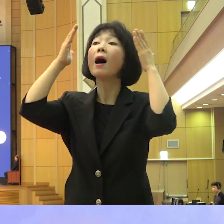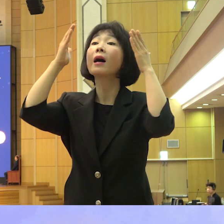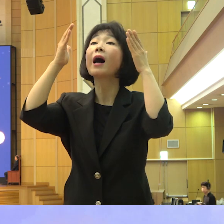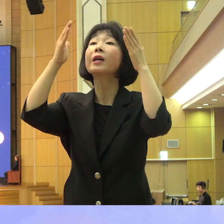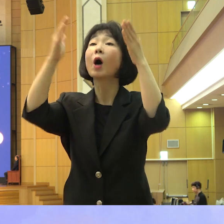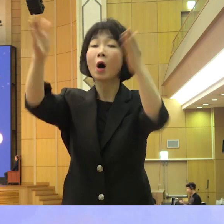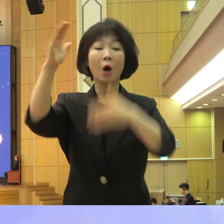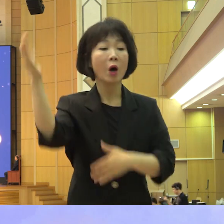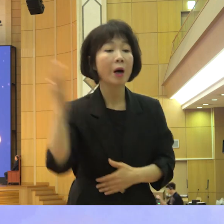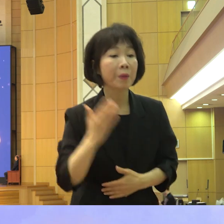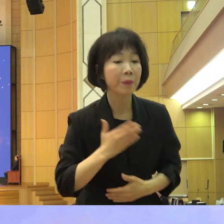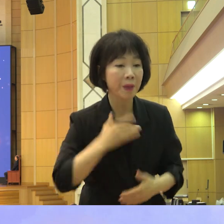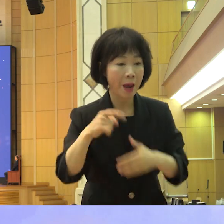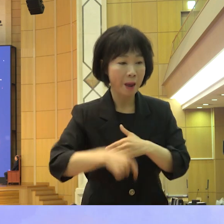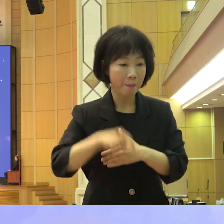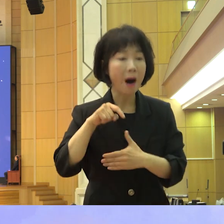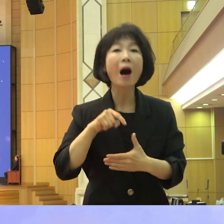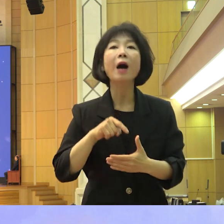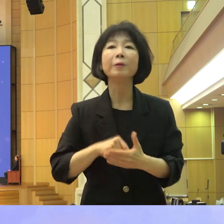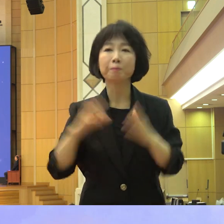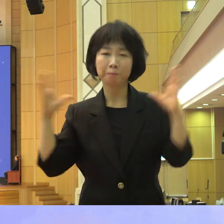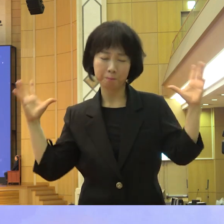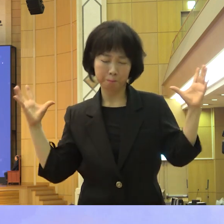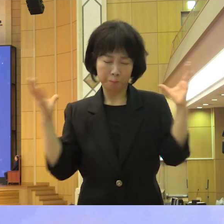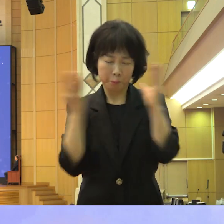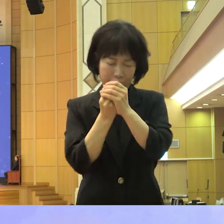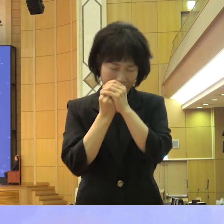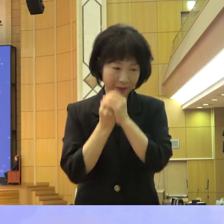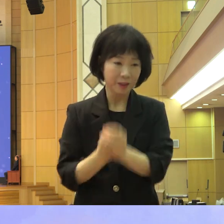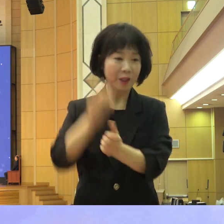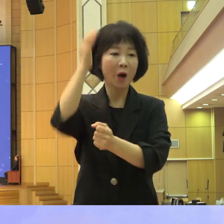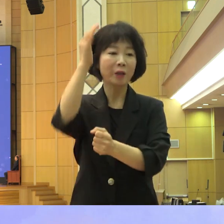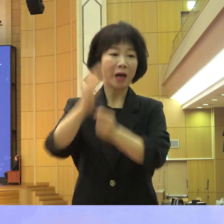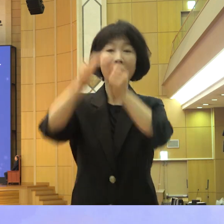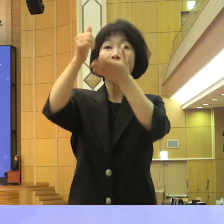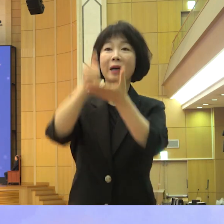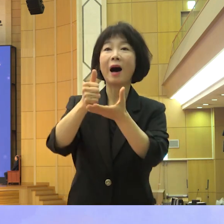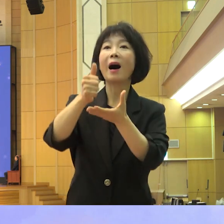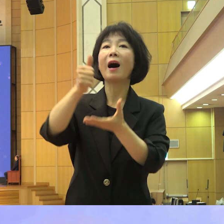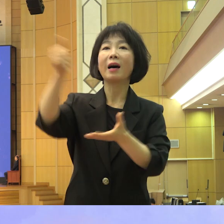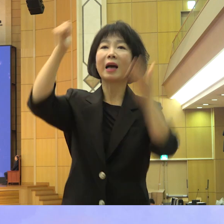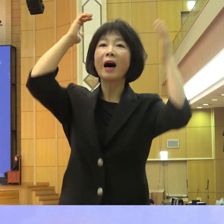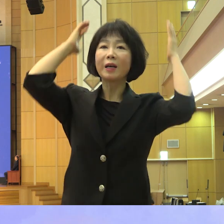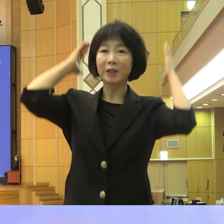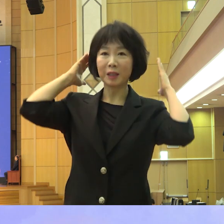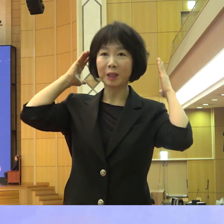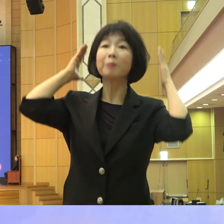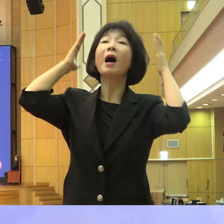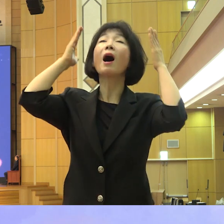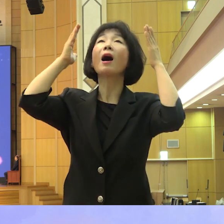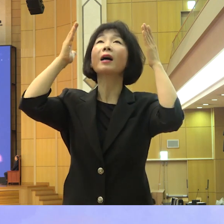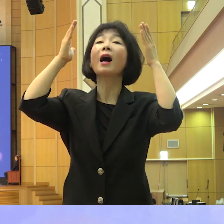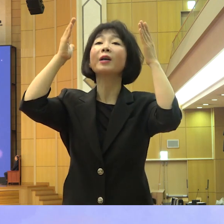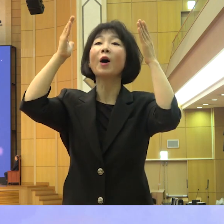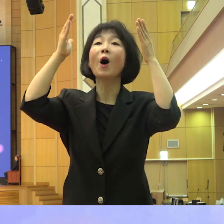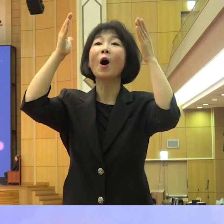은혜를 향하여 내 마음 완전한